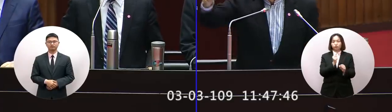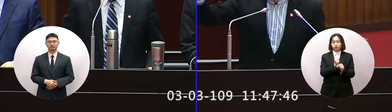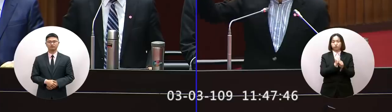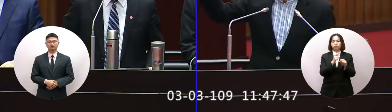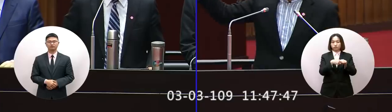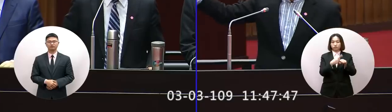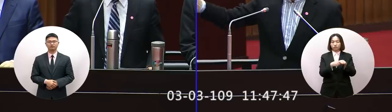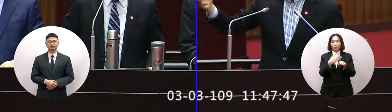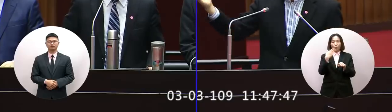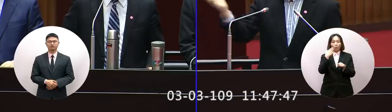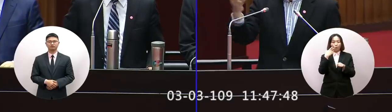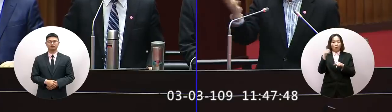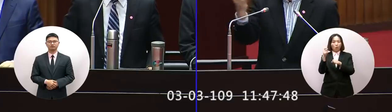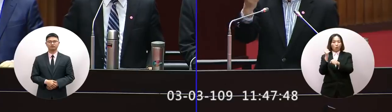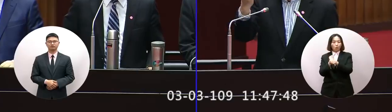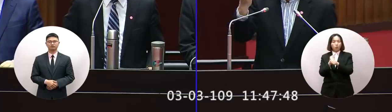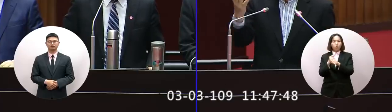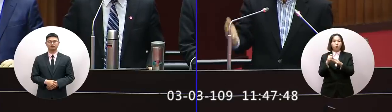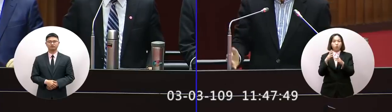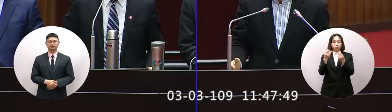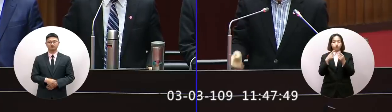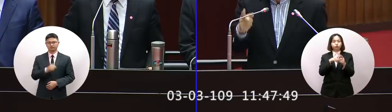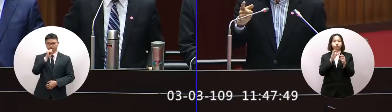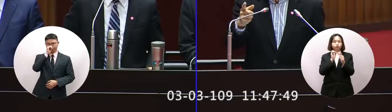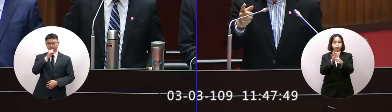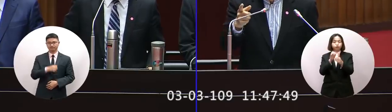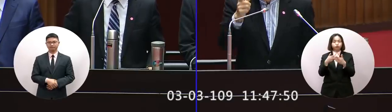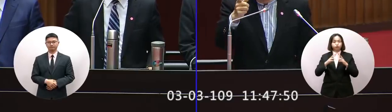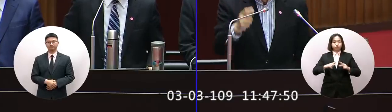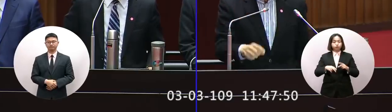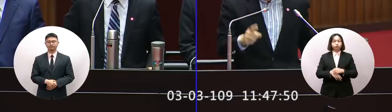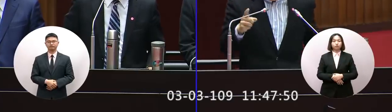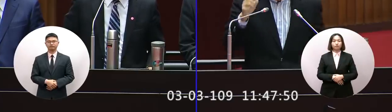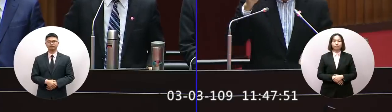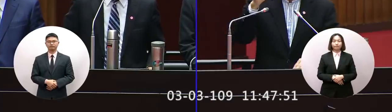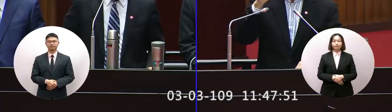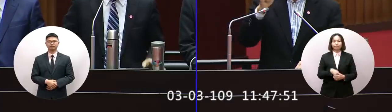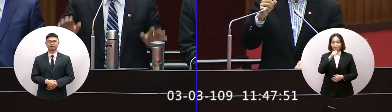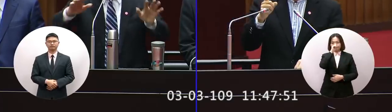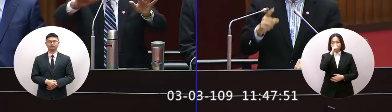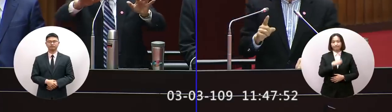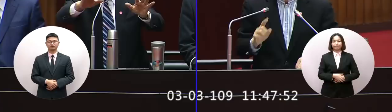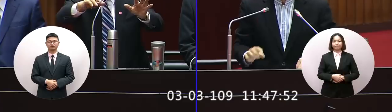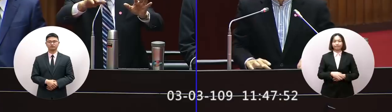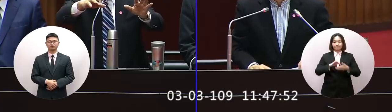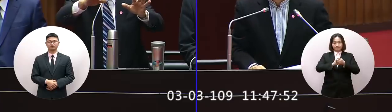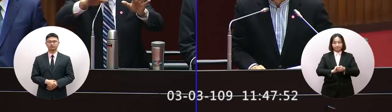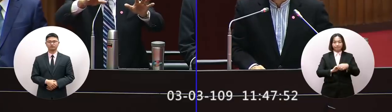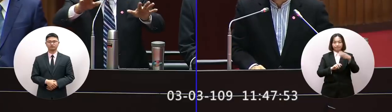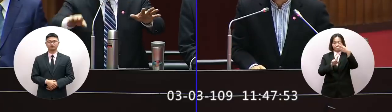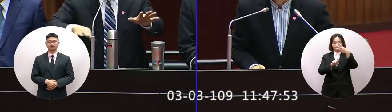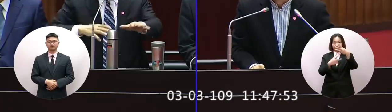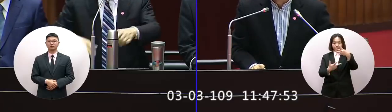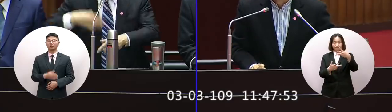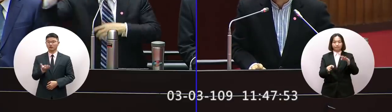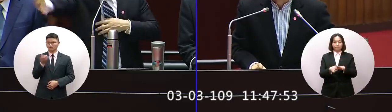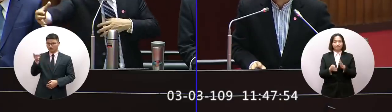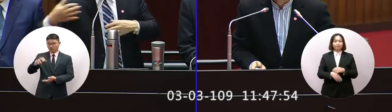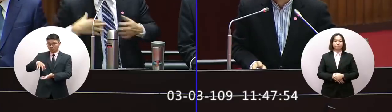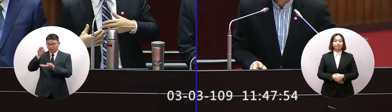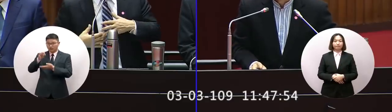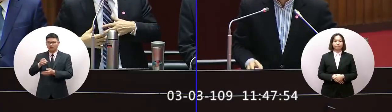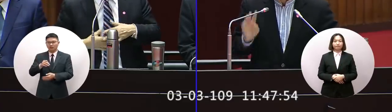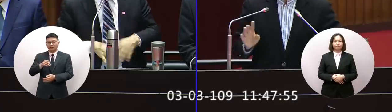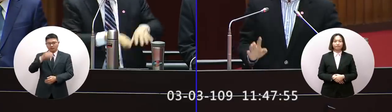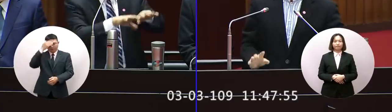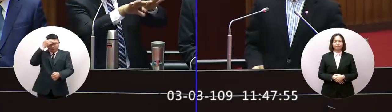他們如果做不到你要自己修理喔可以喔好好17號除了你說的不要